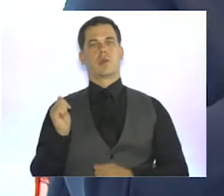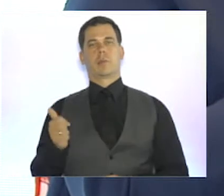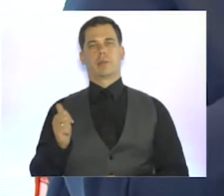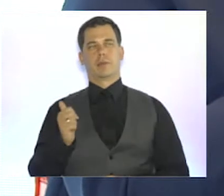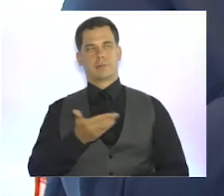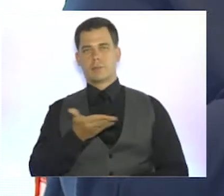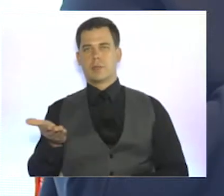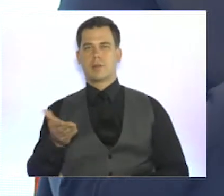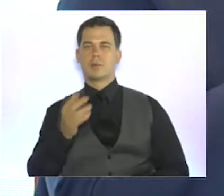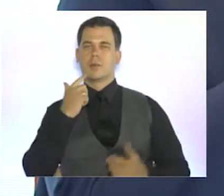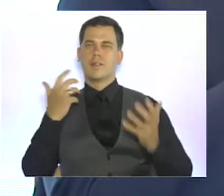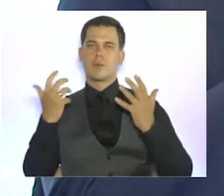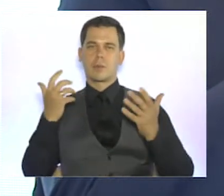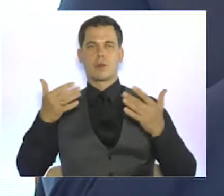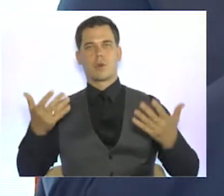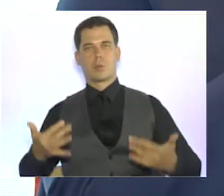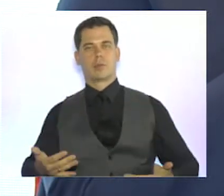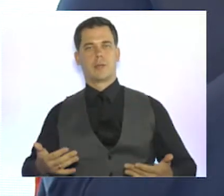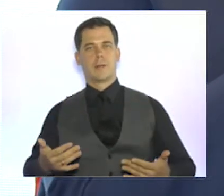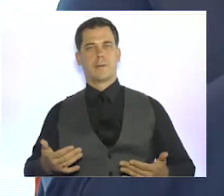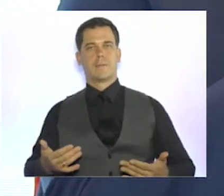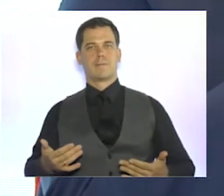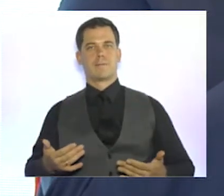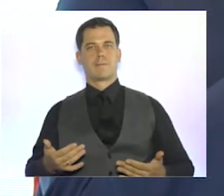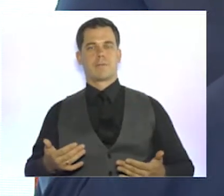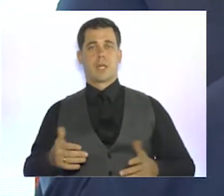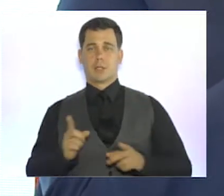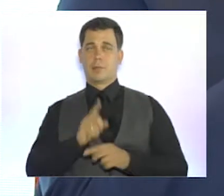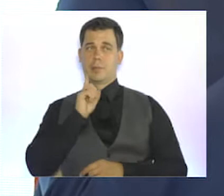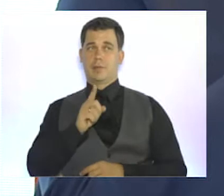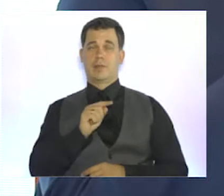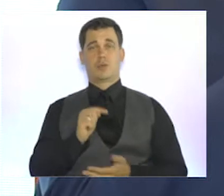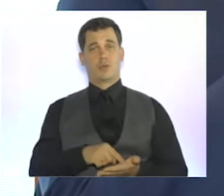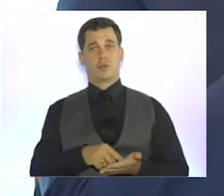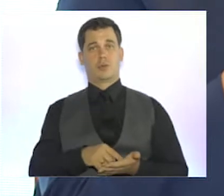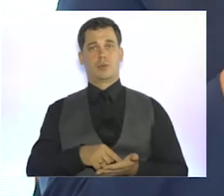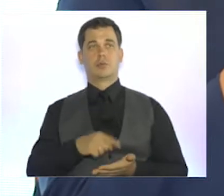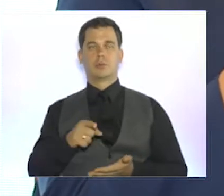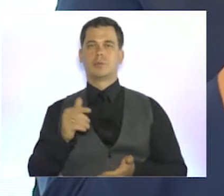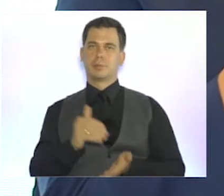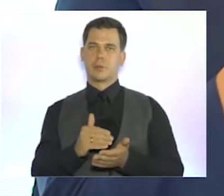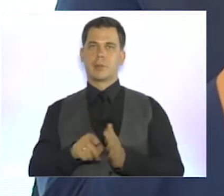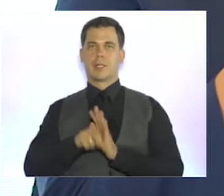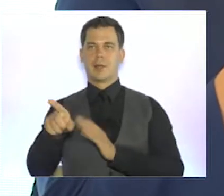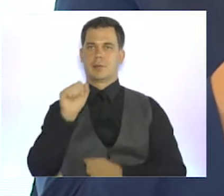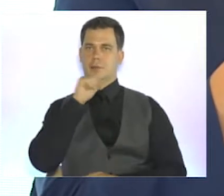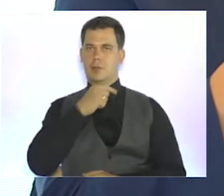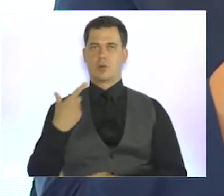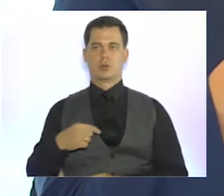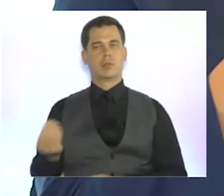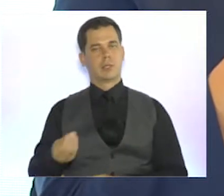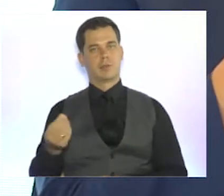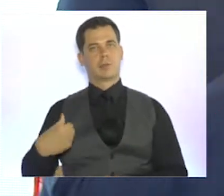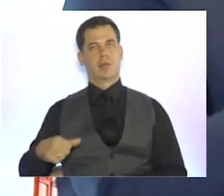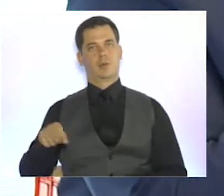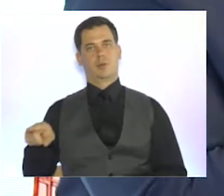kompetencjach tych informatycznych. Bo tego, proszę państwa, naszym właśnie starszym osobom właśnie brakuje,